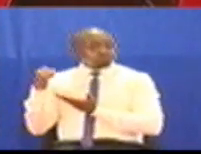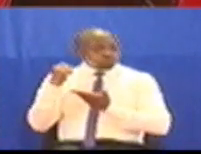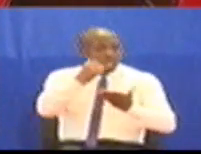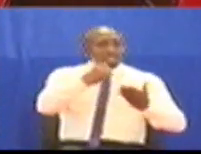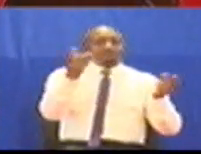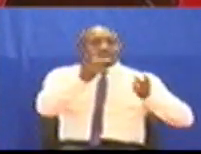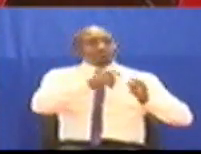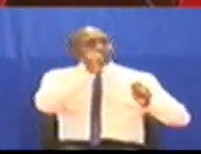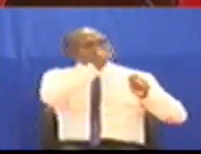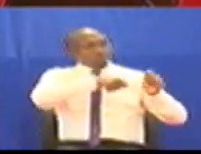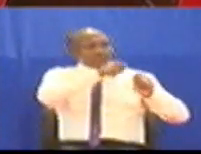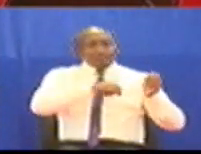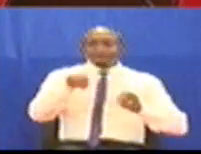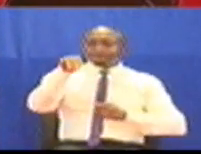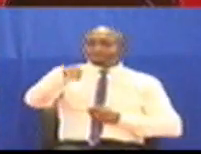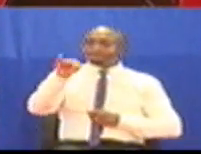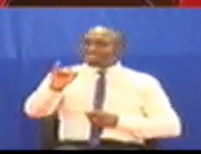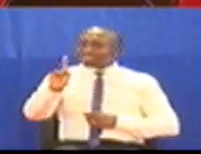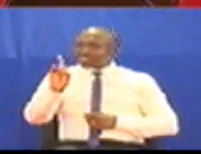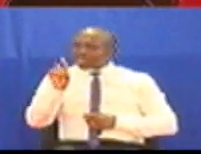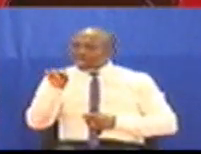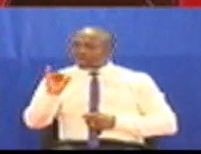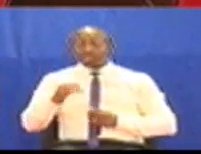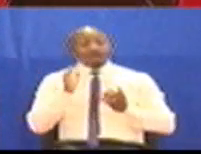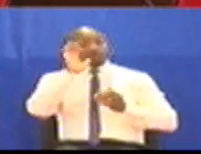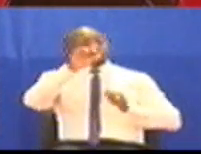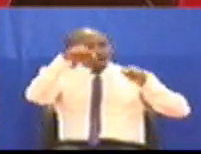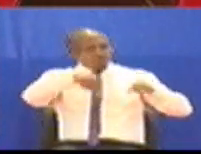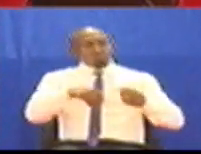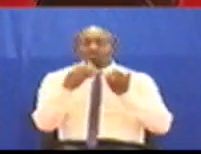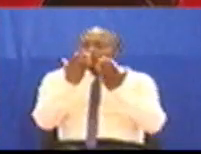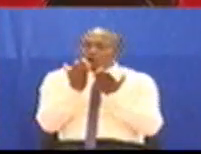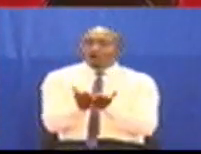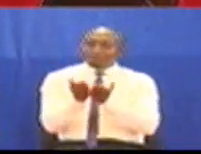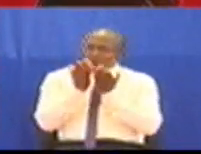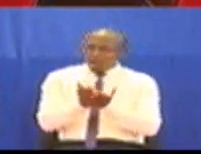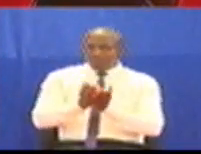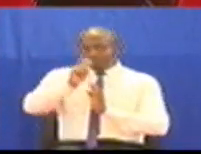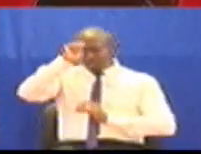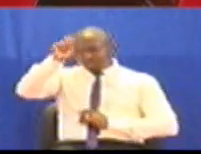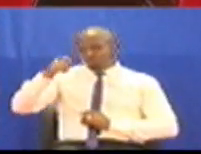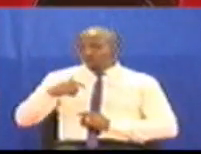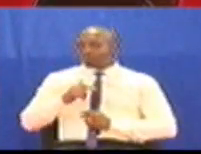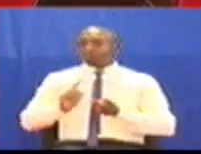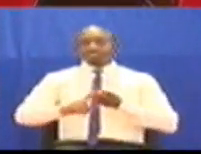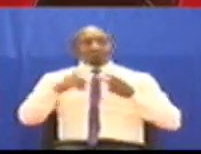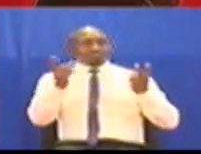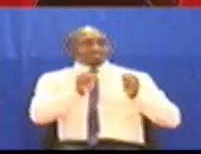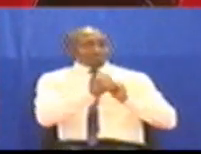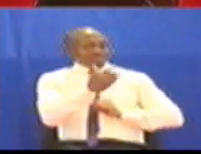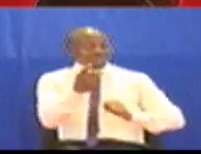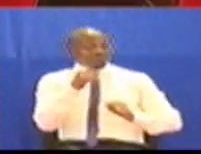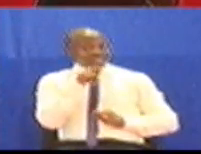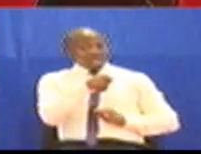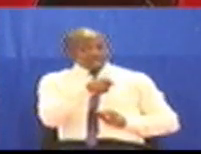ni Mtwara, manispaa ya Mtwara Mikindani. Mwaka huu tunaomba sana mheshimiwa waziri wa TAMISEMI. Lakini jambo lingine, tulipata zile fedha